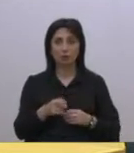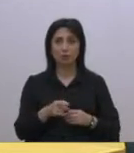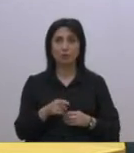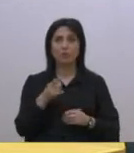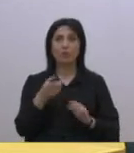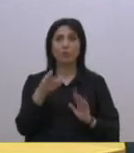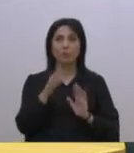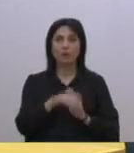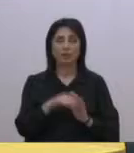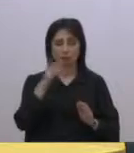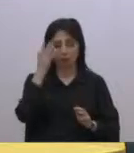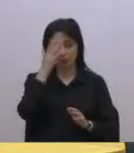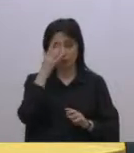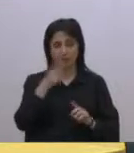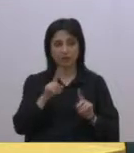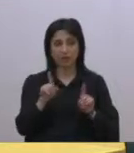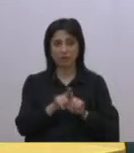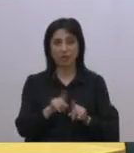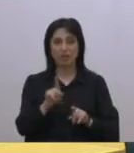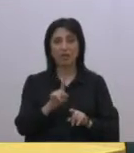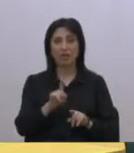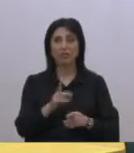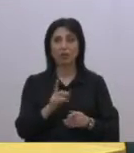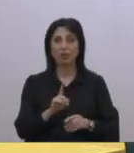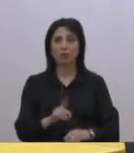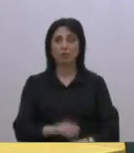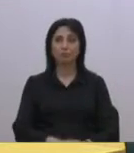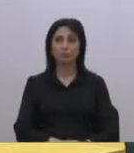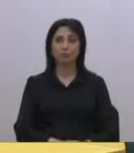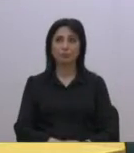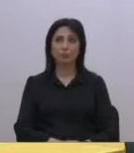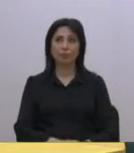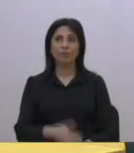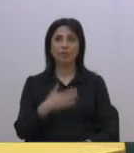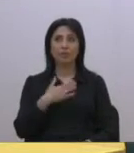მათ შორის წარმოიდგინეთ ეს რაღაცა რომ